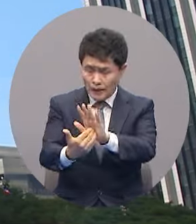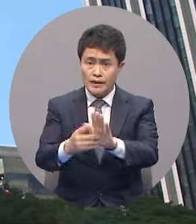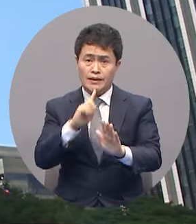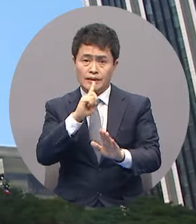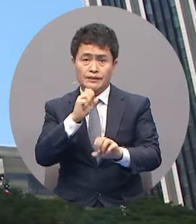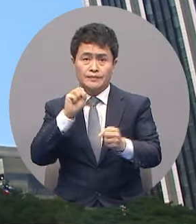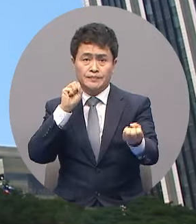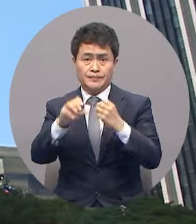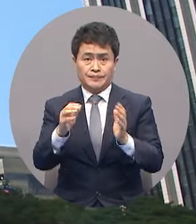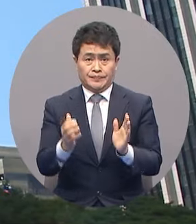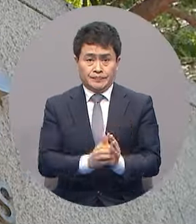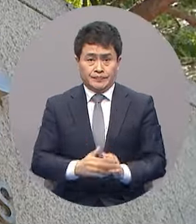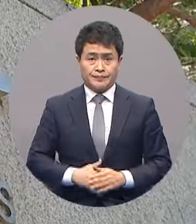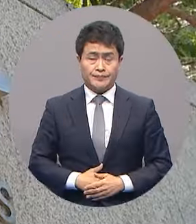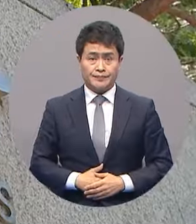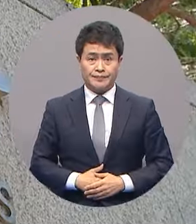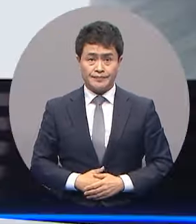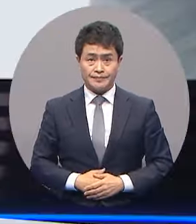밝혔습니다